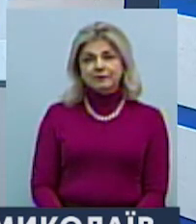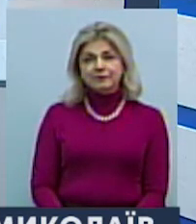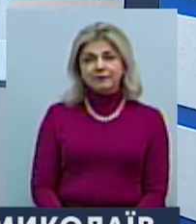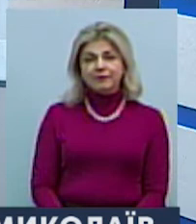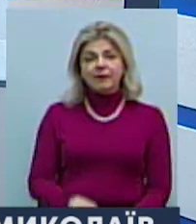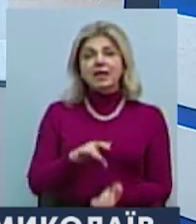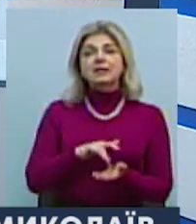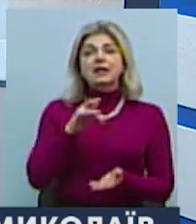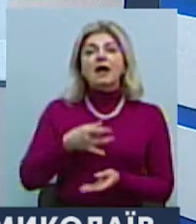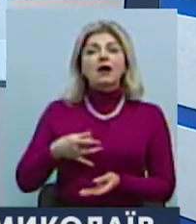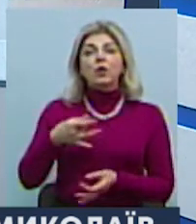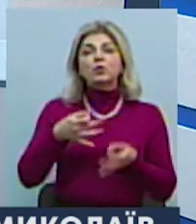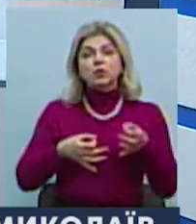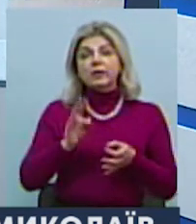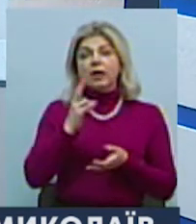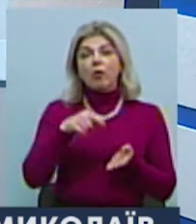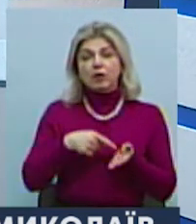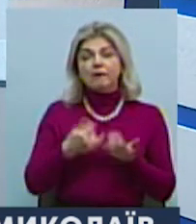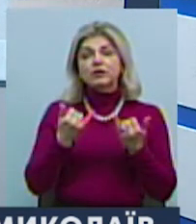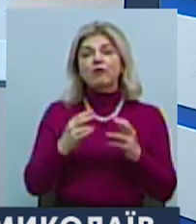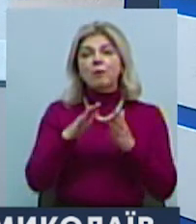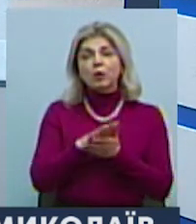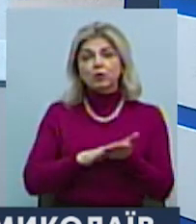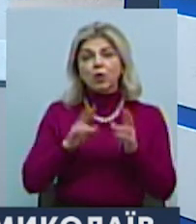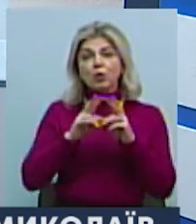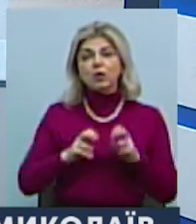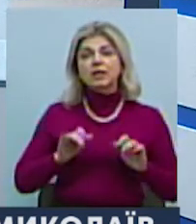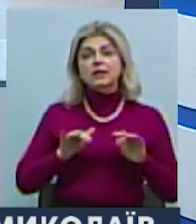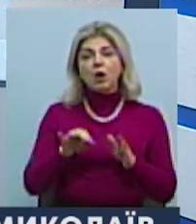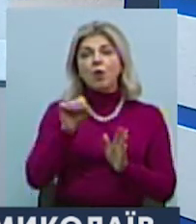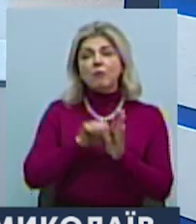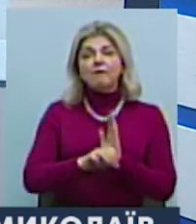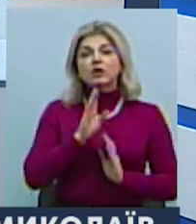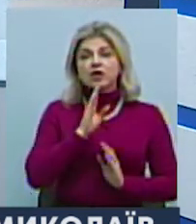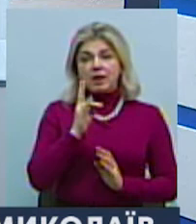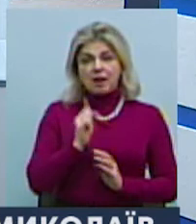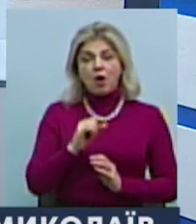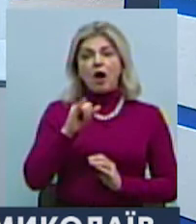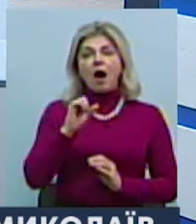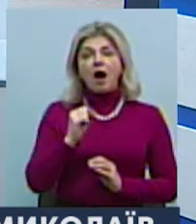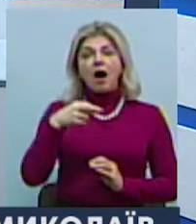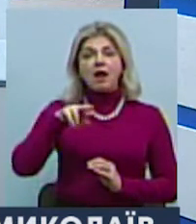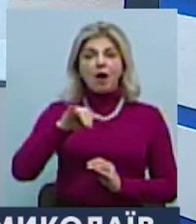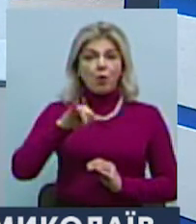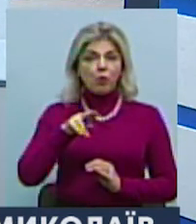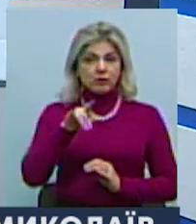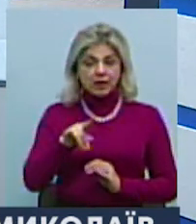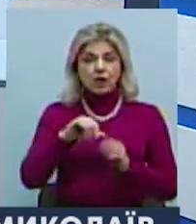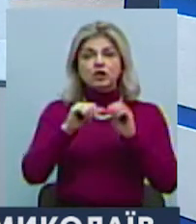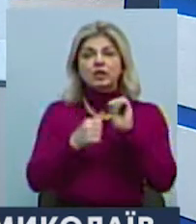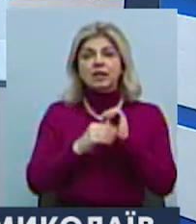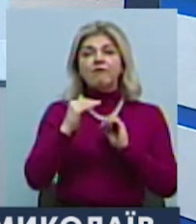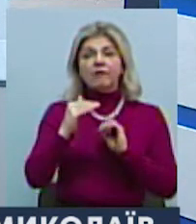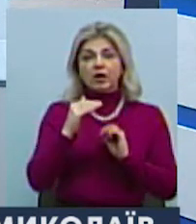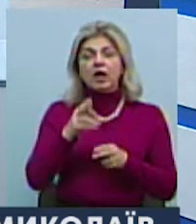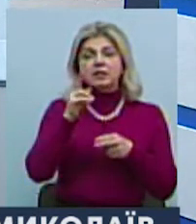В Центральному районному суді Миколаєва сьогодні продовжили розгляд справи щодо вбивства жінки на Галявському узвозі. 16 лютого завершаться обрані